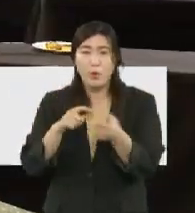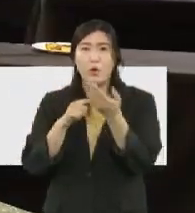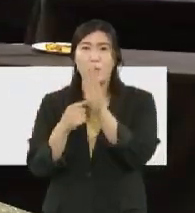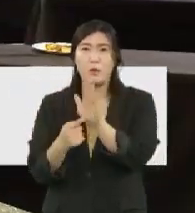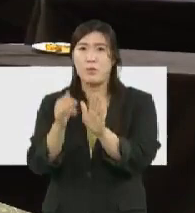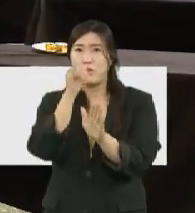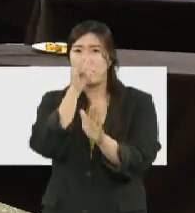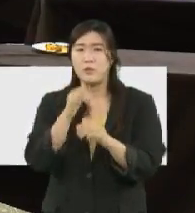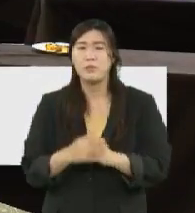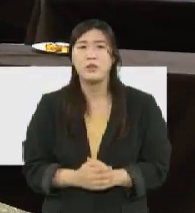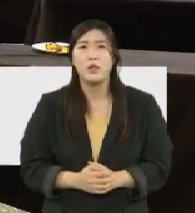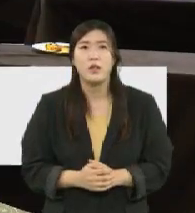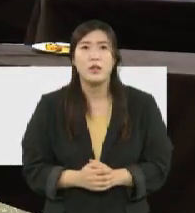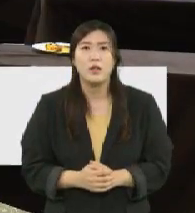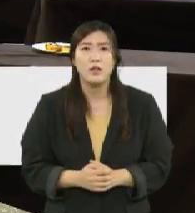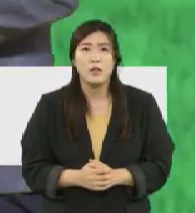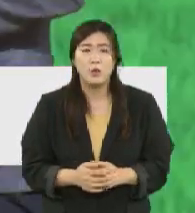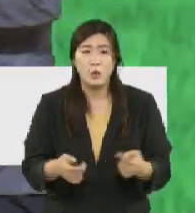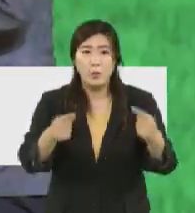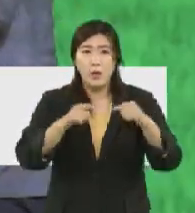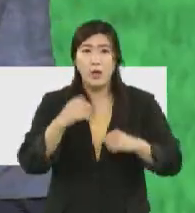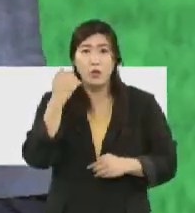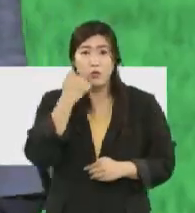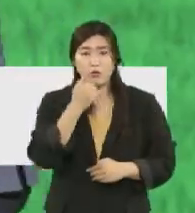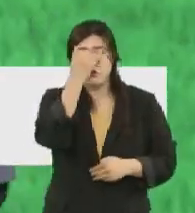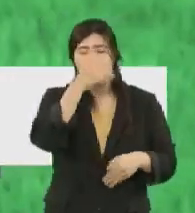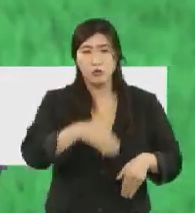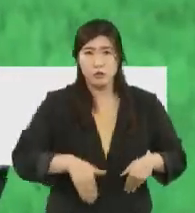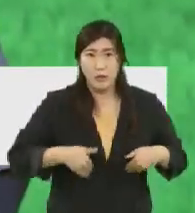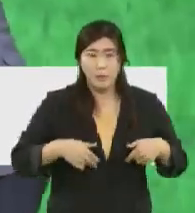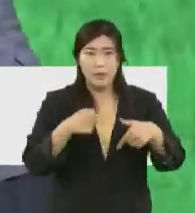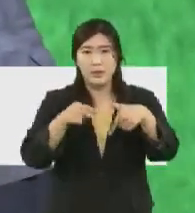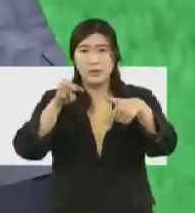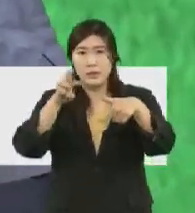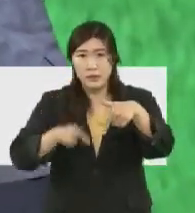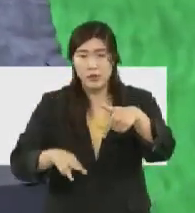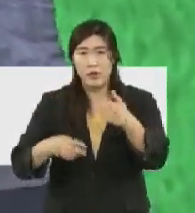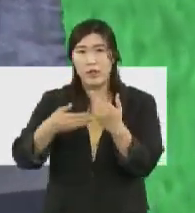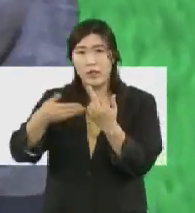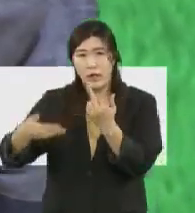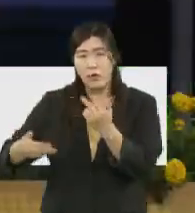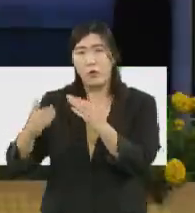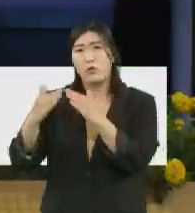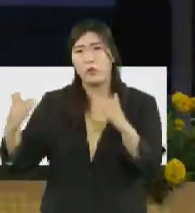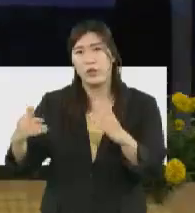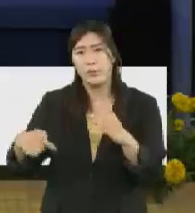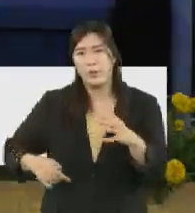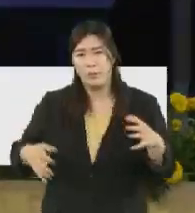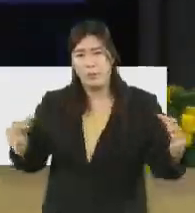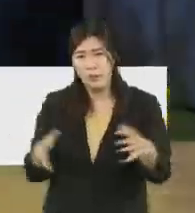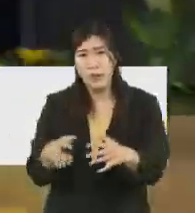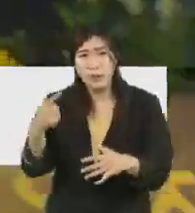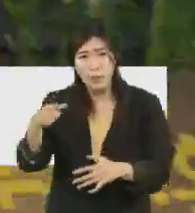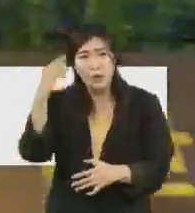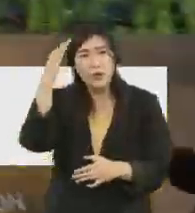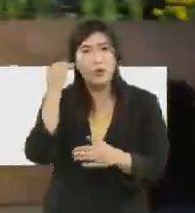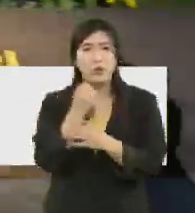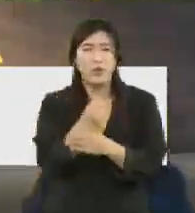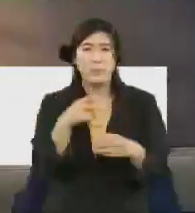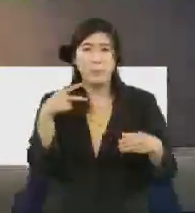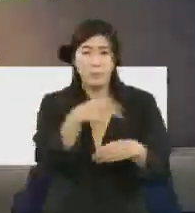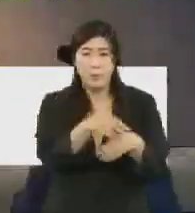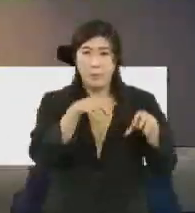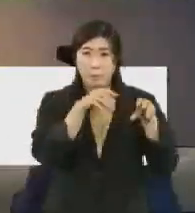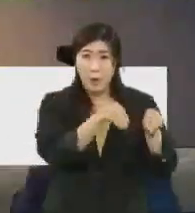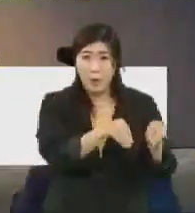발표했습니다 또 함께 참석한 충남도와 인천시 강원도 전남도는 타일 석탄 동맹 가입과